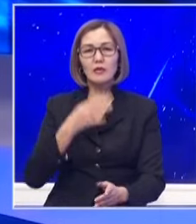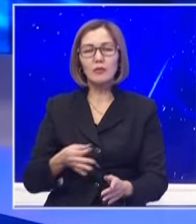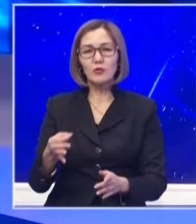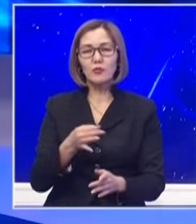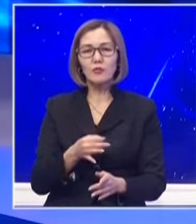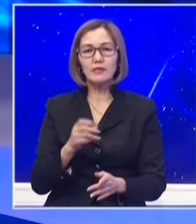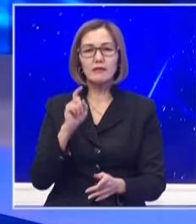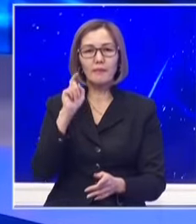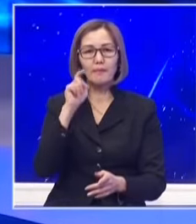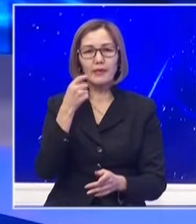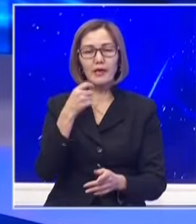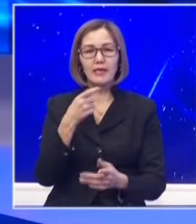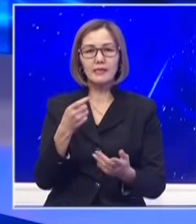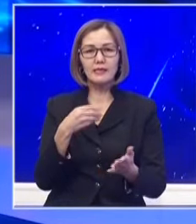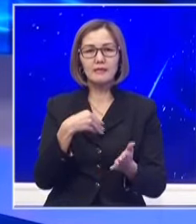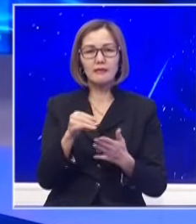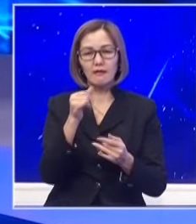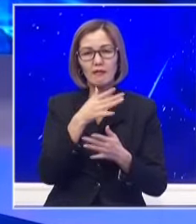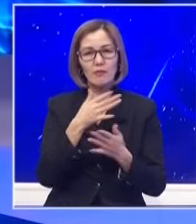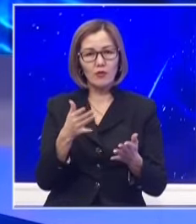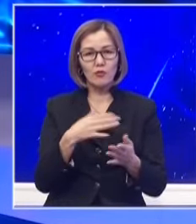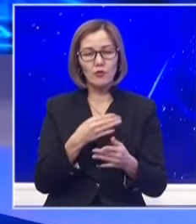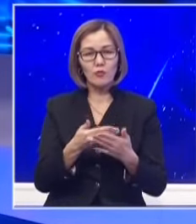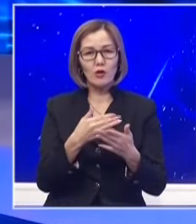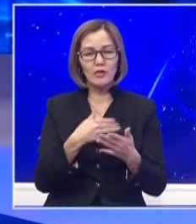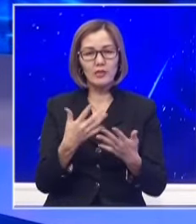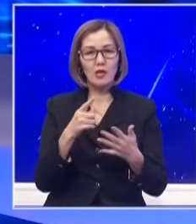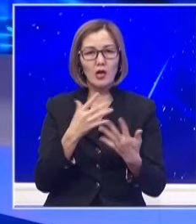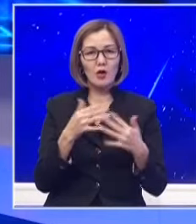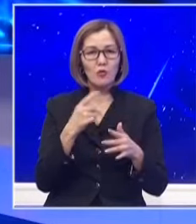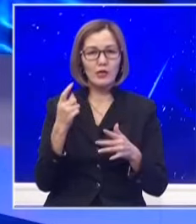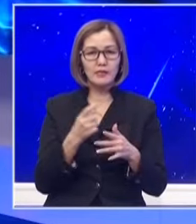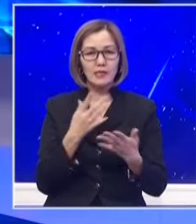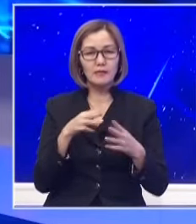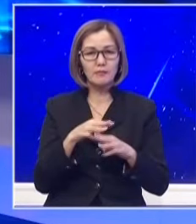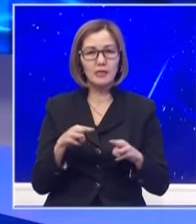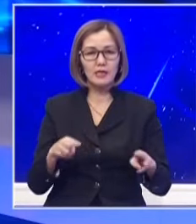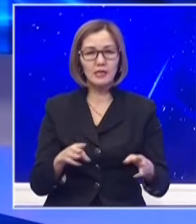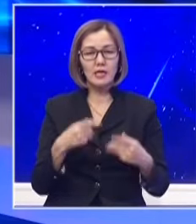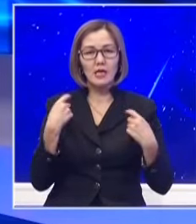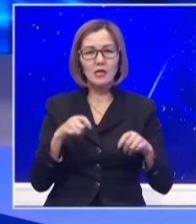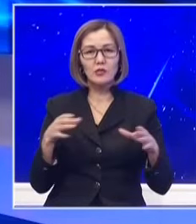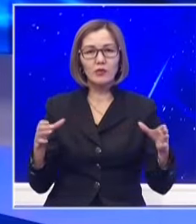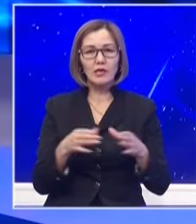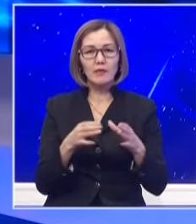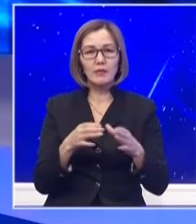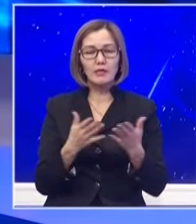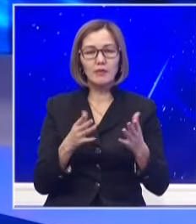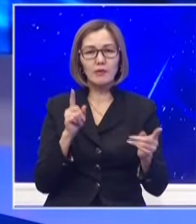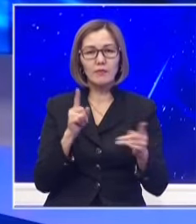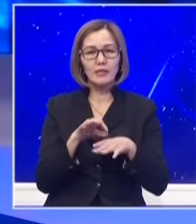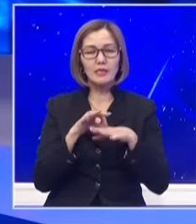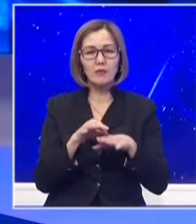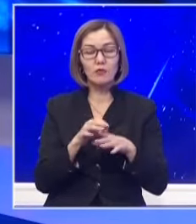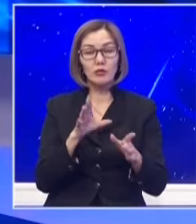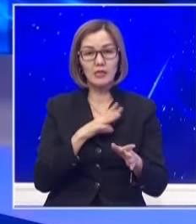Алматы облысының шаруалары пияз дақылын саталмай отыр. Бұған дейін фермерлер ауыл шаруашылығы министрлігі мен сауда комитетінің өкілдерімен осы